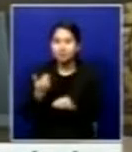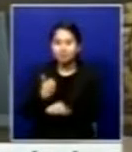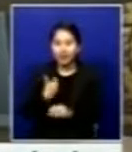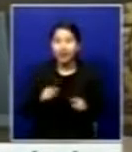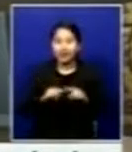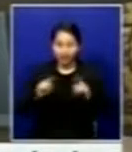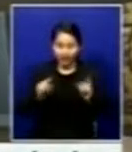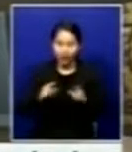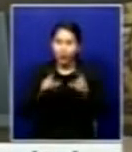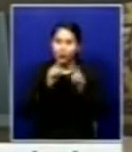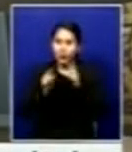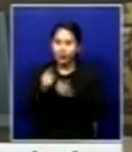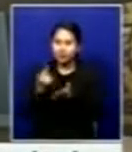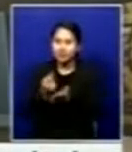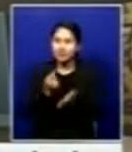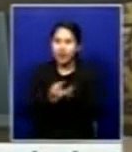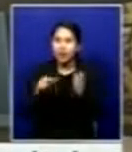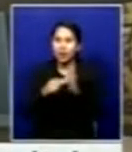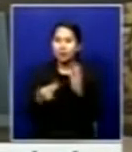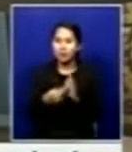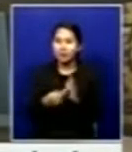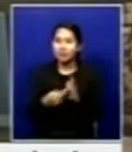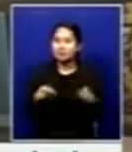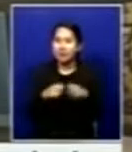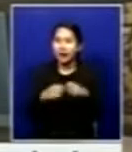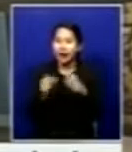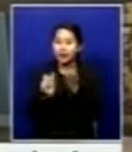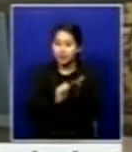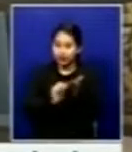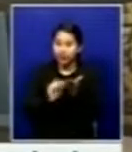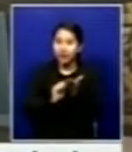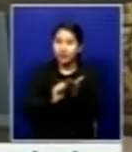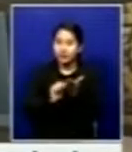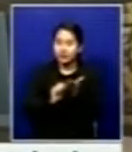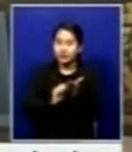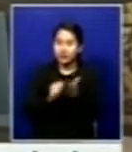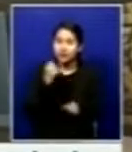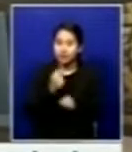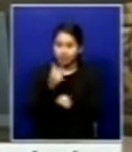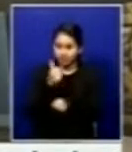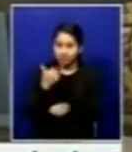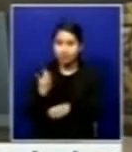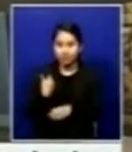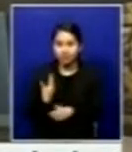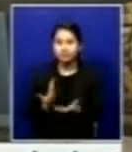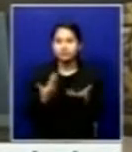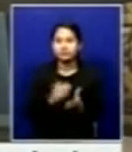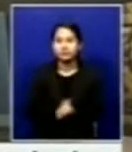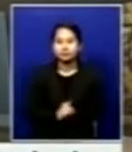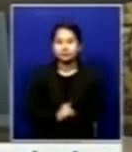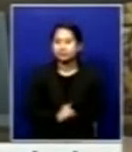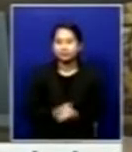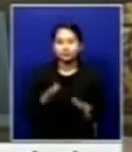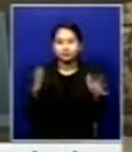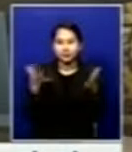ษาหารือถามว่ามันแก้ไขปัญหาเยียวยาให้กับพี่น้องประชาชนทุกภาคส่วนหรือไม่อย่างไรที่ได้ผลกระทบไม่ครับ